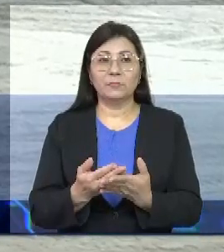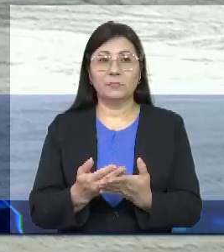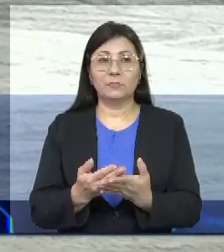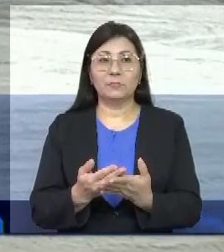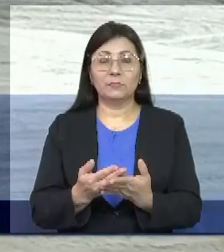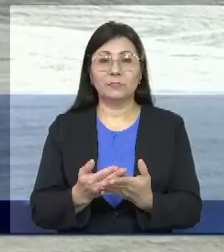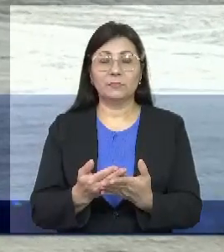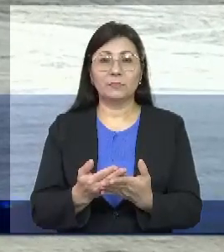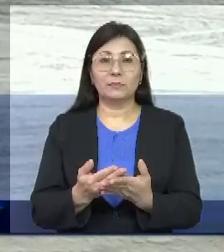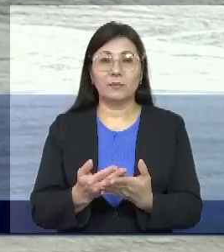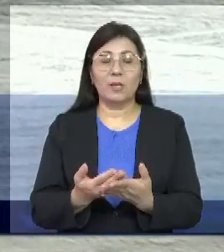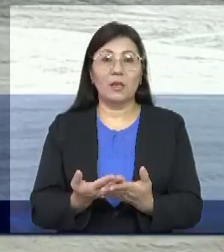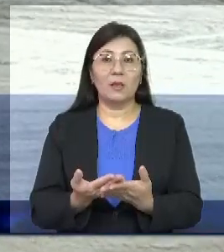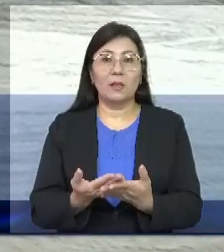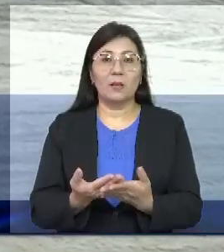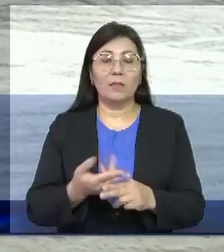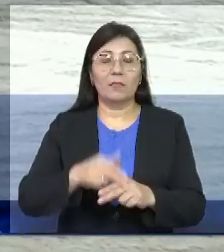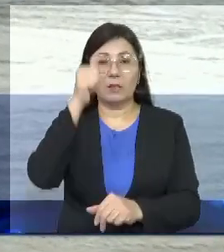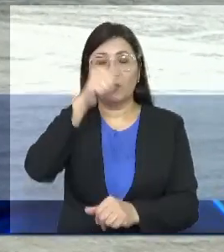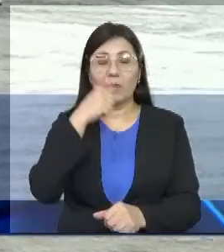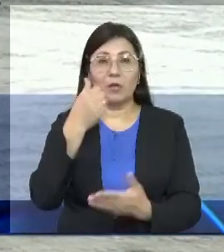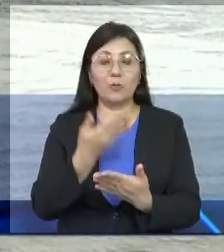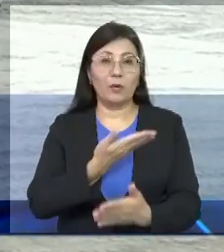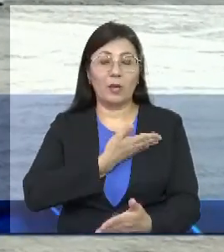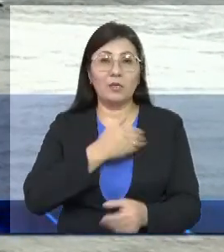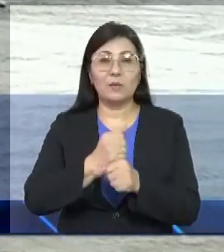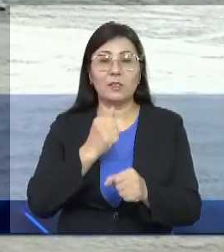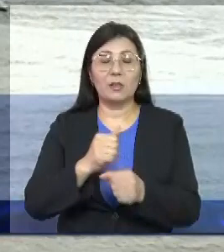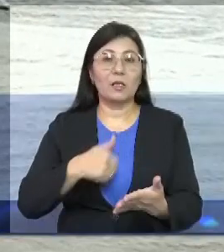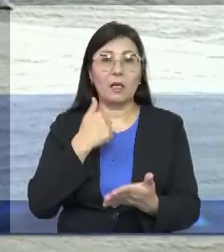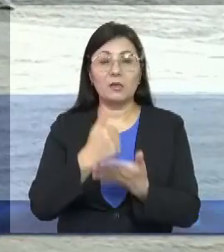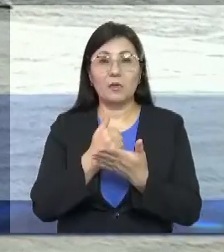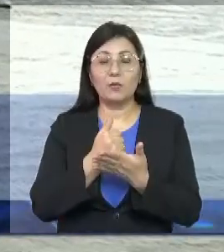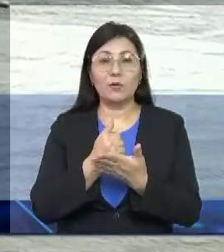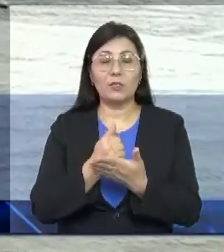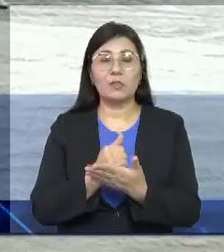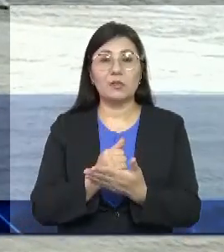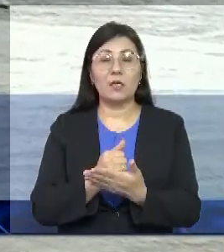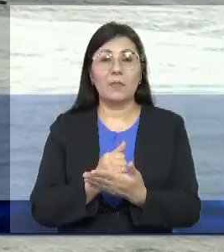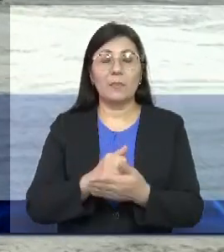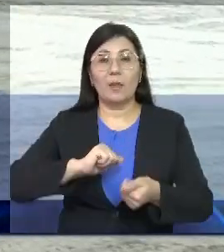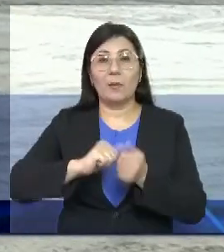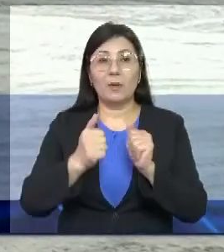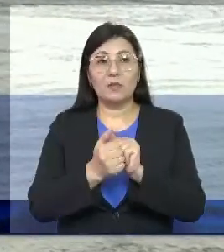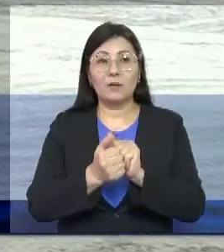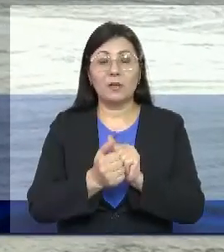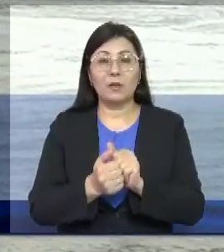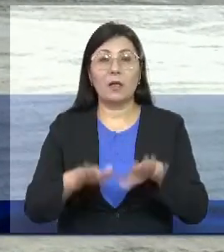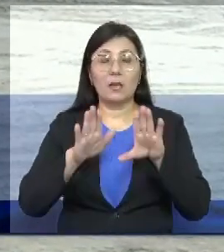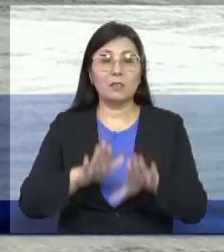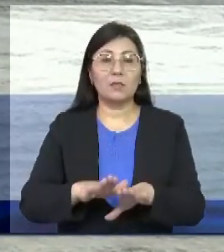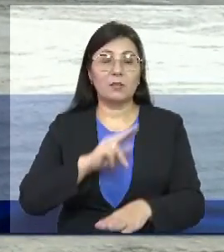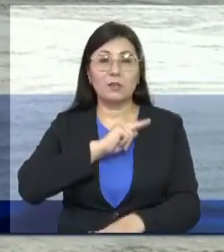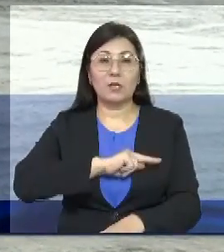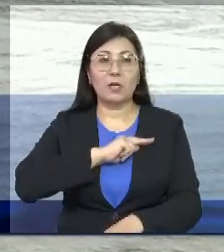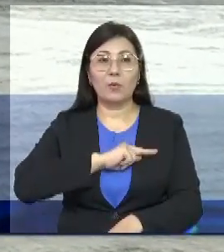На данный момент в этом году мы хотим сделать основную часть, это объездная часть, подготовка